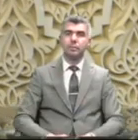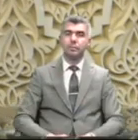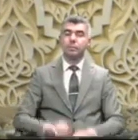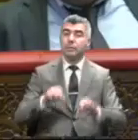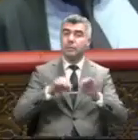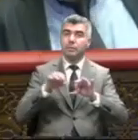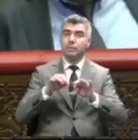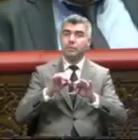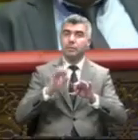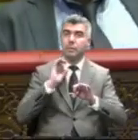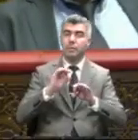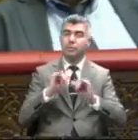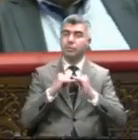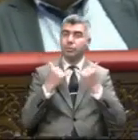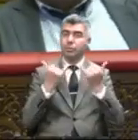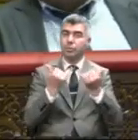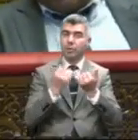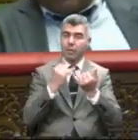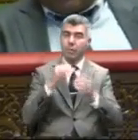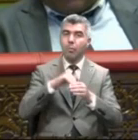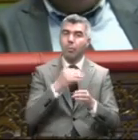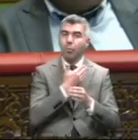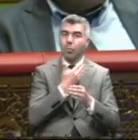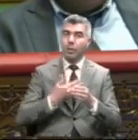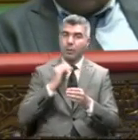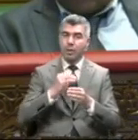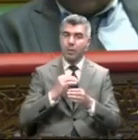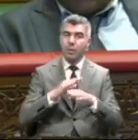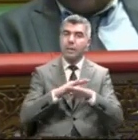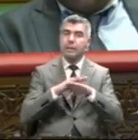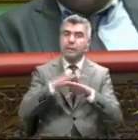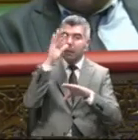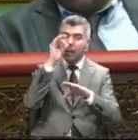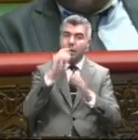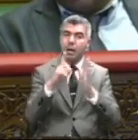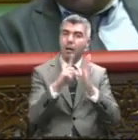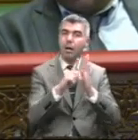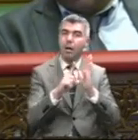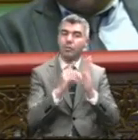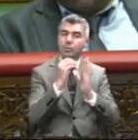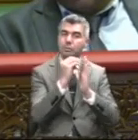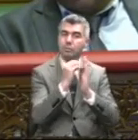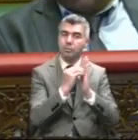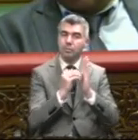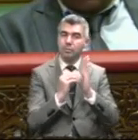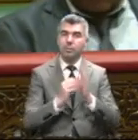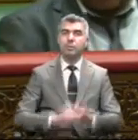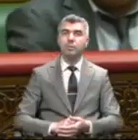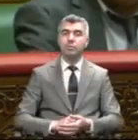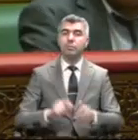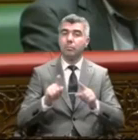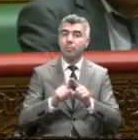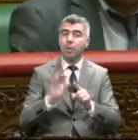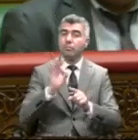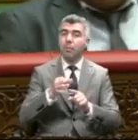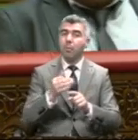مؤسسه مثل مؤسسه مجلس المستشارين هو تسيير السياسي وتشريعي سير من اجل اعاده الثقه في هذا